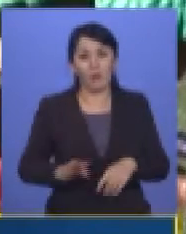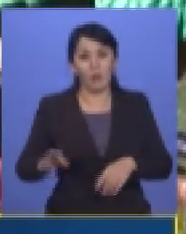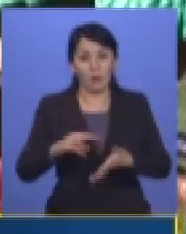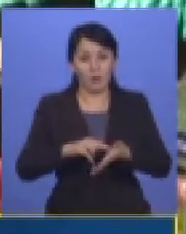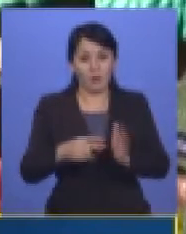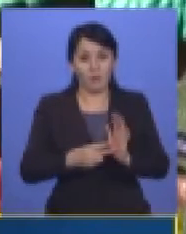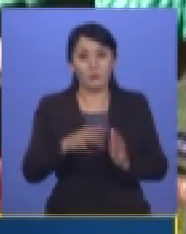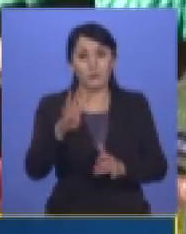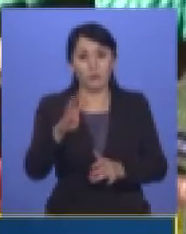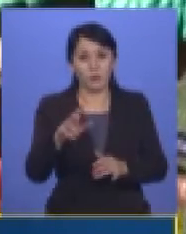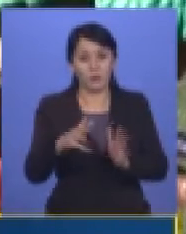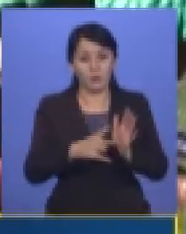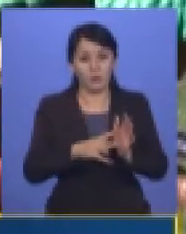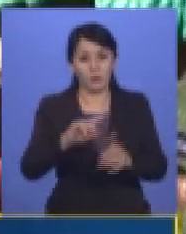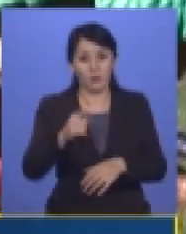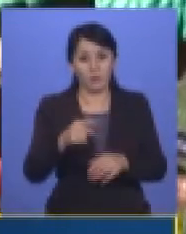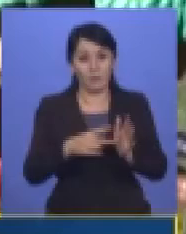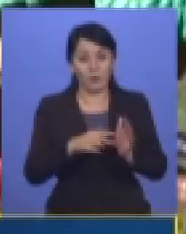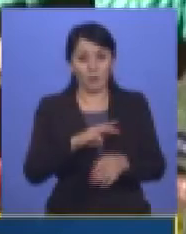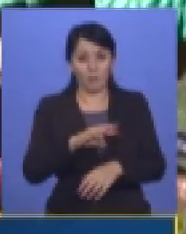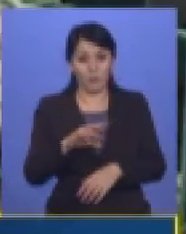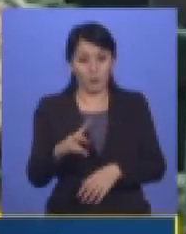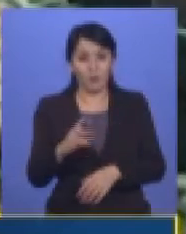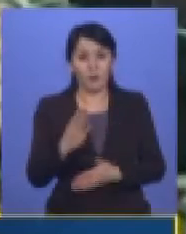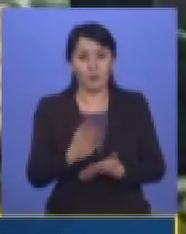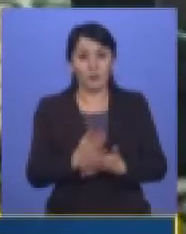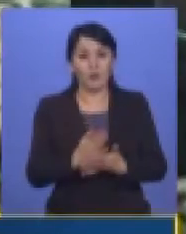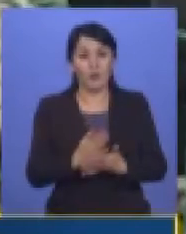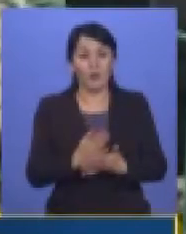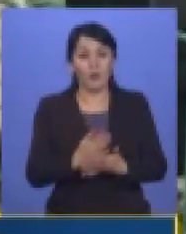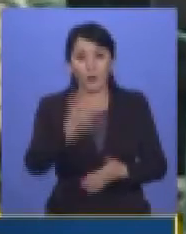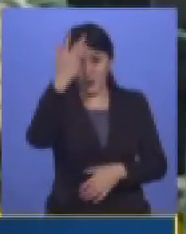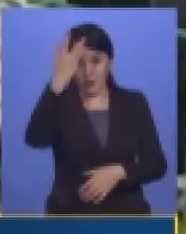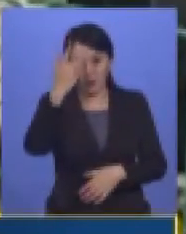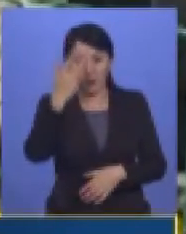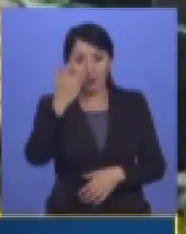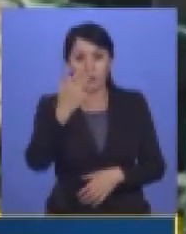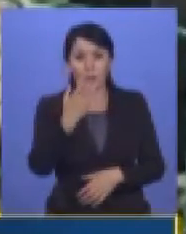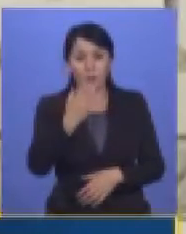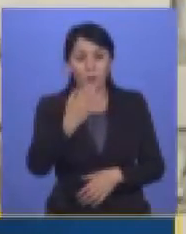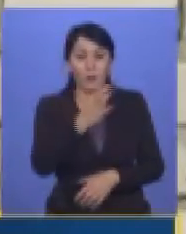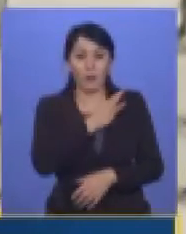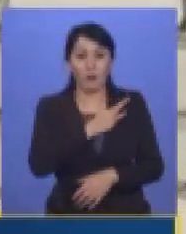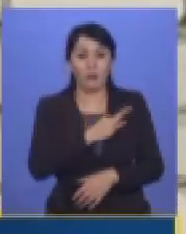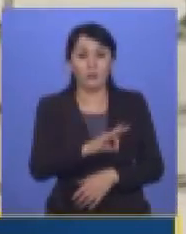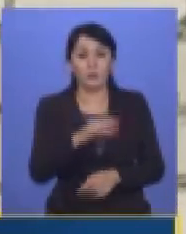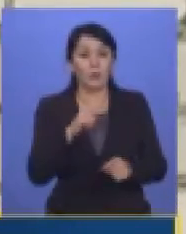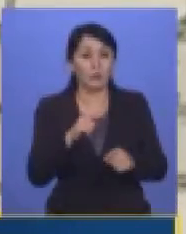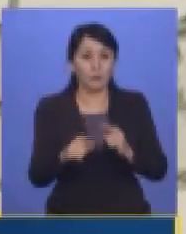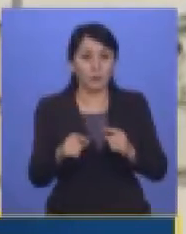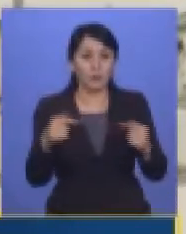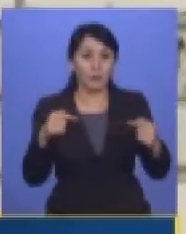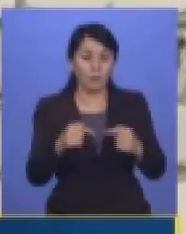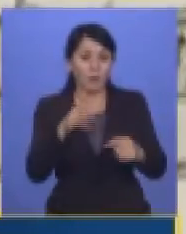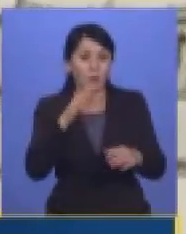бюджетінен 484,7 миллион теңге қарастырылды. Әрине, жаздың жылы күндерін пайдаланып, тиісті шаруаны уақытылы тындырған